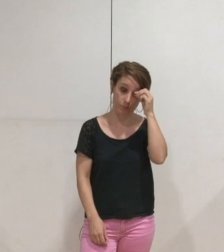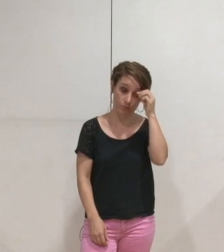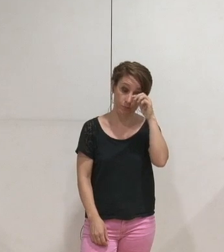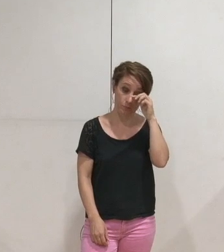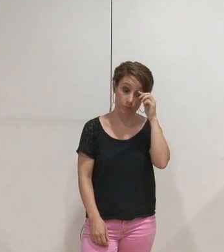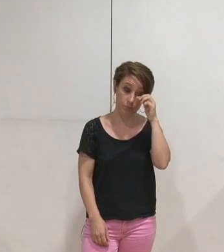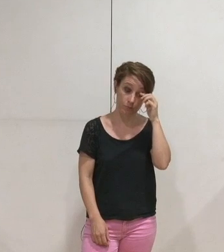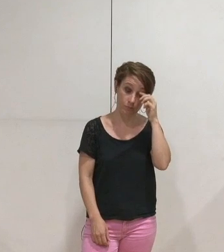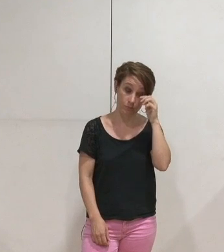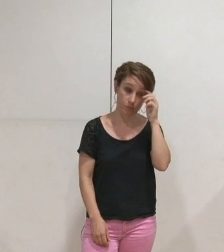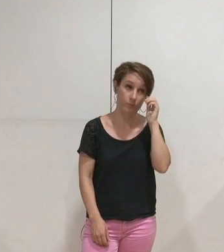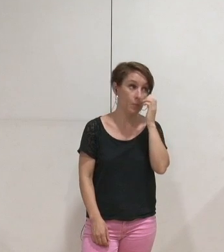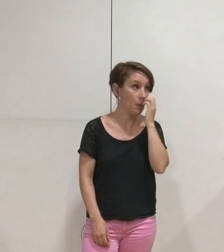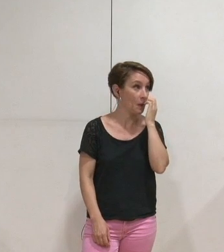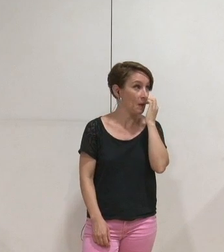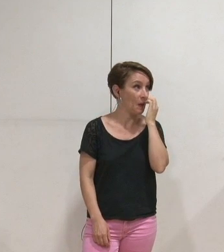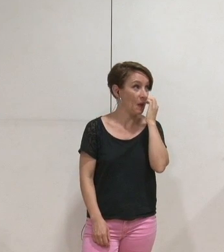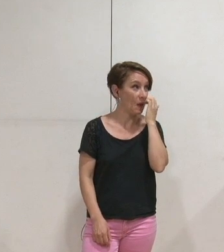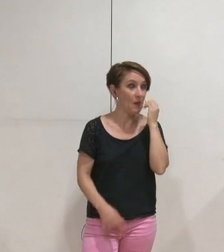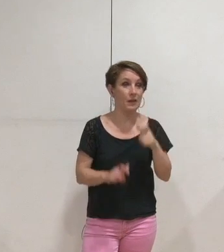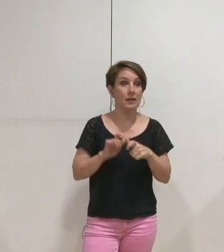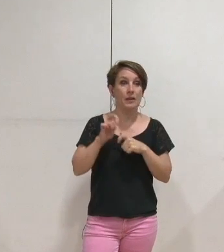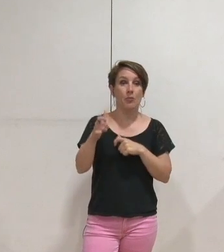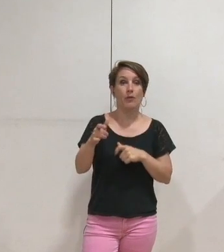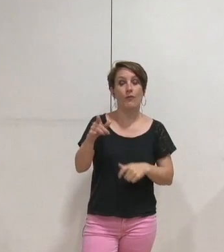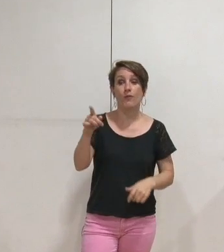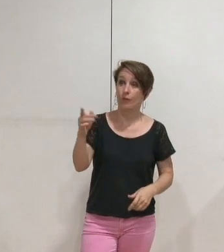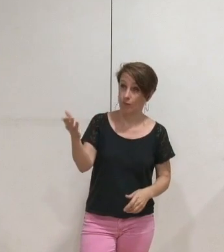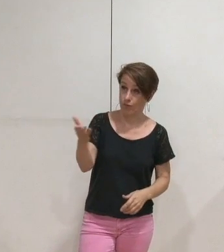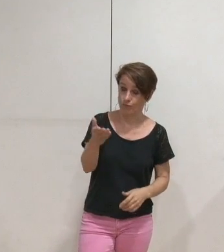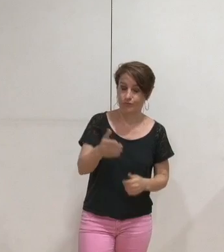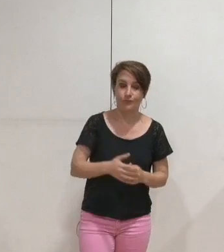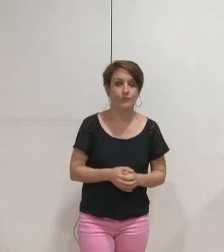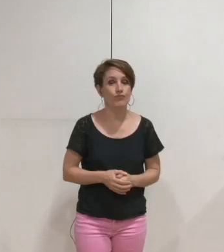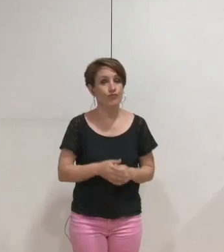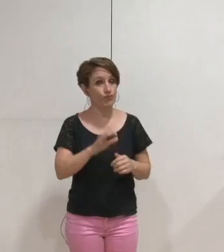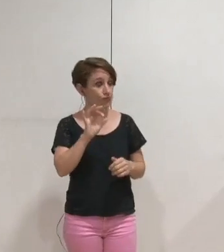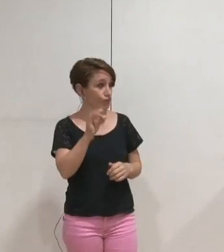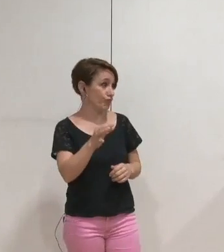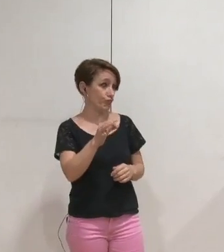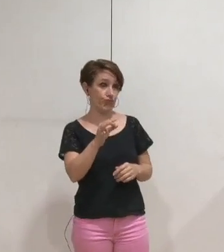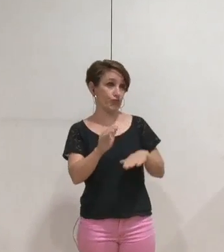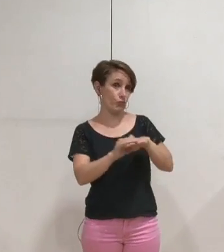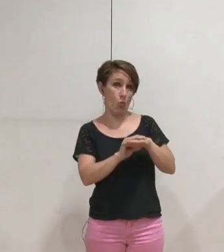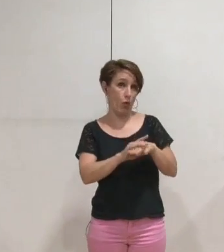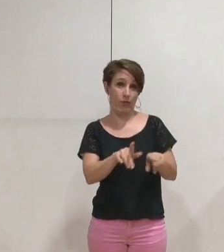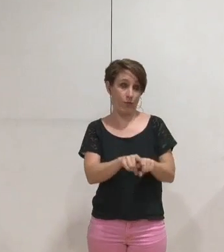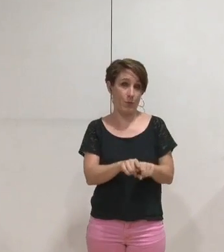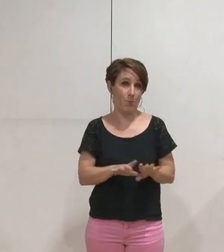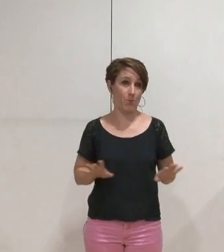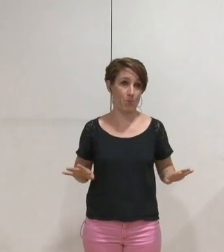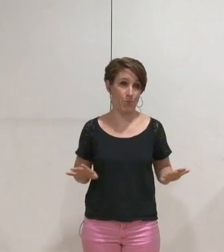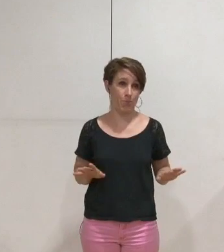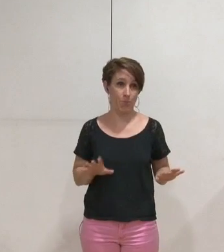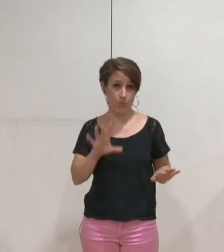délibération sur cette délibération donc pour les raisons pour des raisons identiques je vois que les les les documents sont